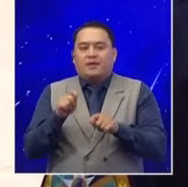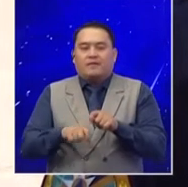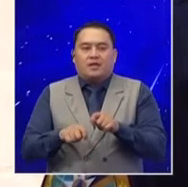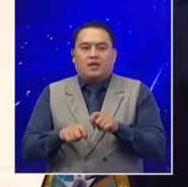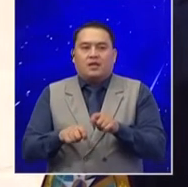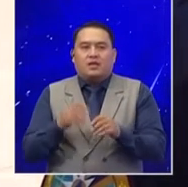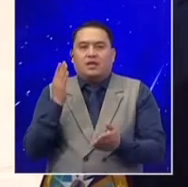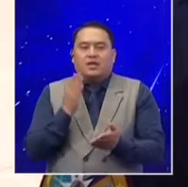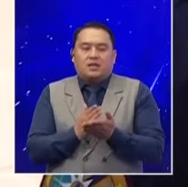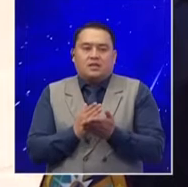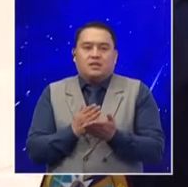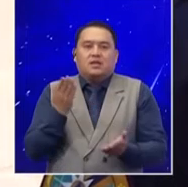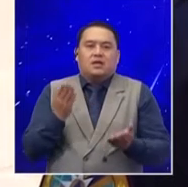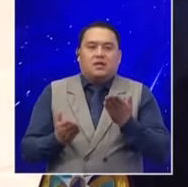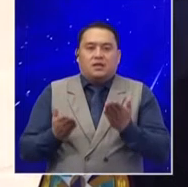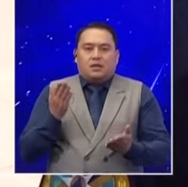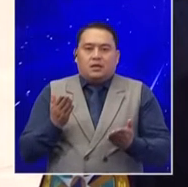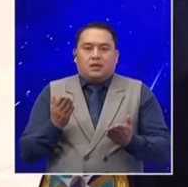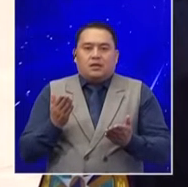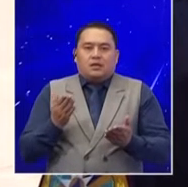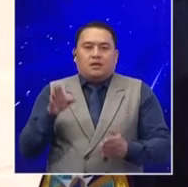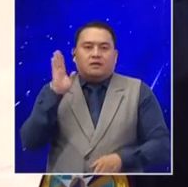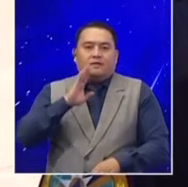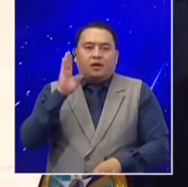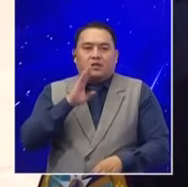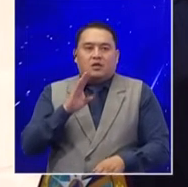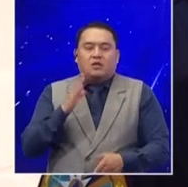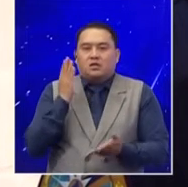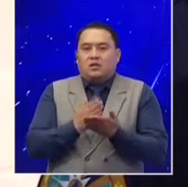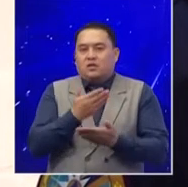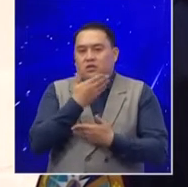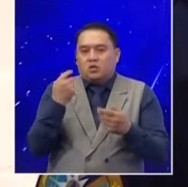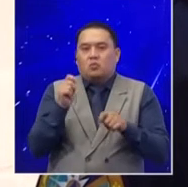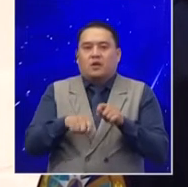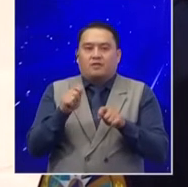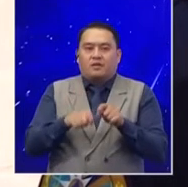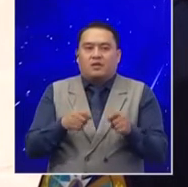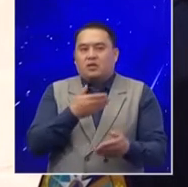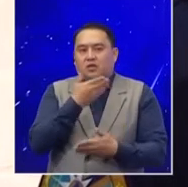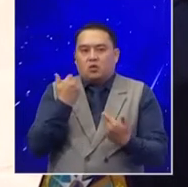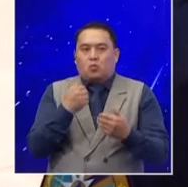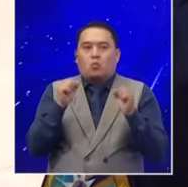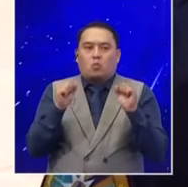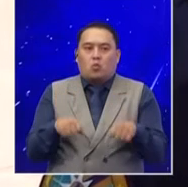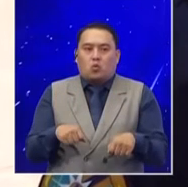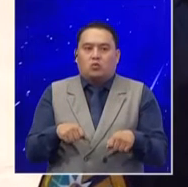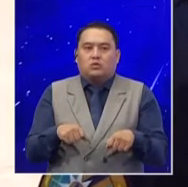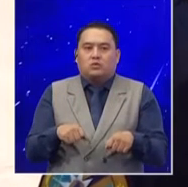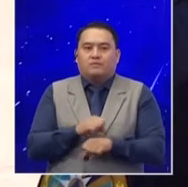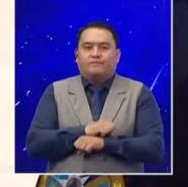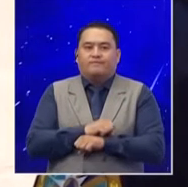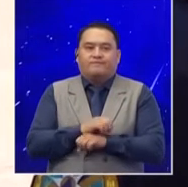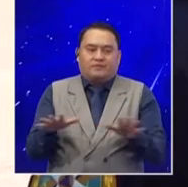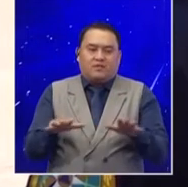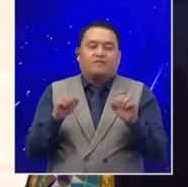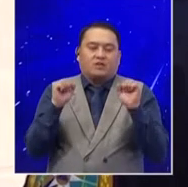Посмотреть, имеется ли в системе, в водяной системе вода. Если она отсутствует, то это может привести к самому взрыву самой